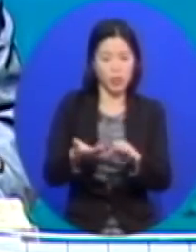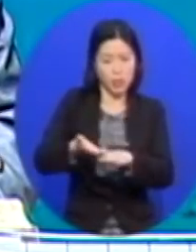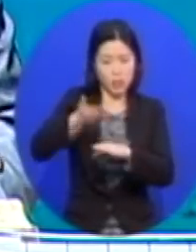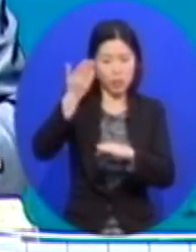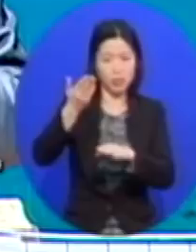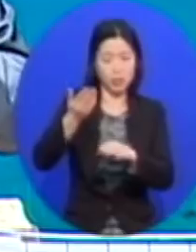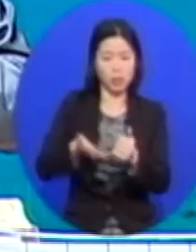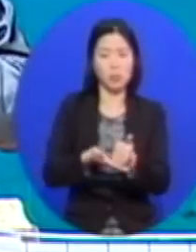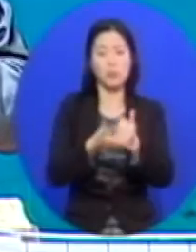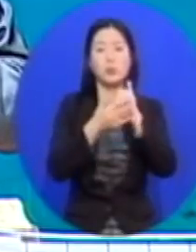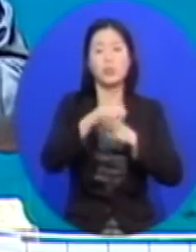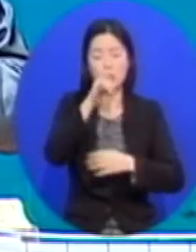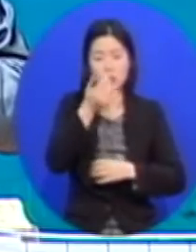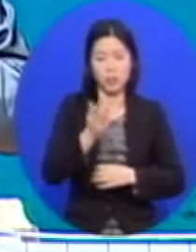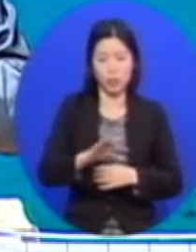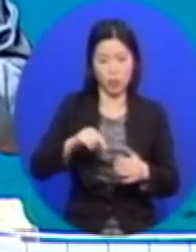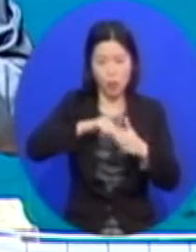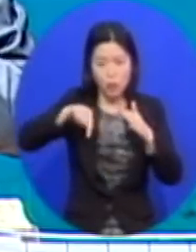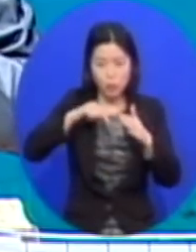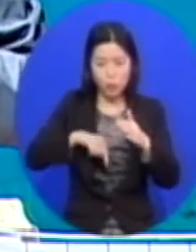써요 속마음은